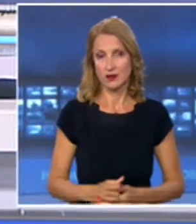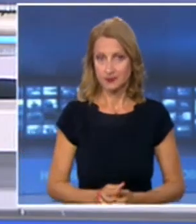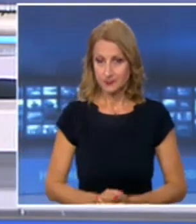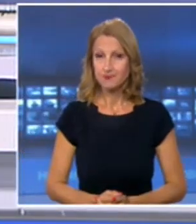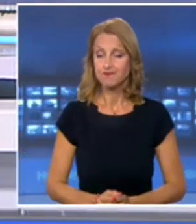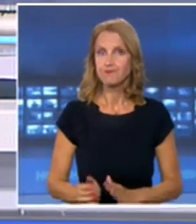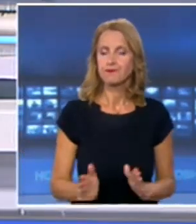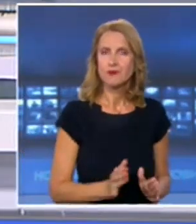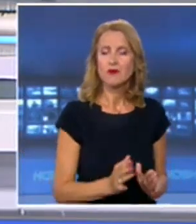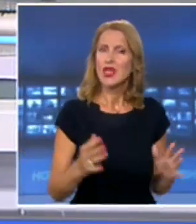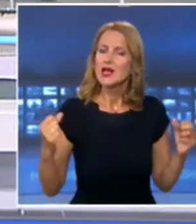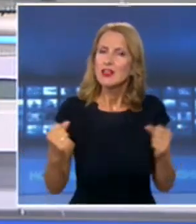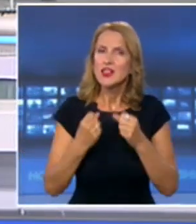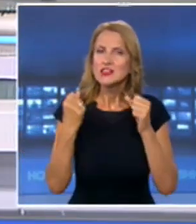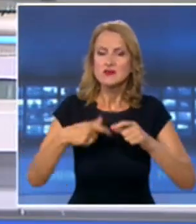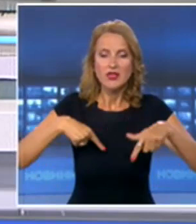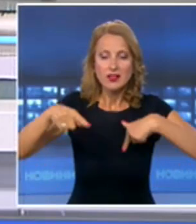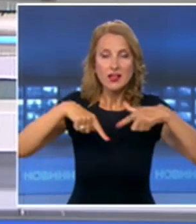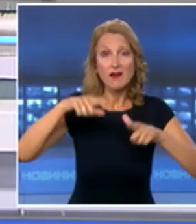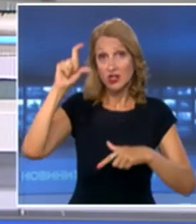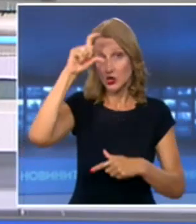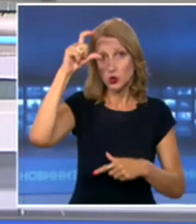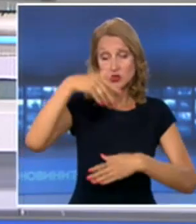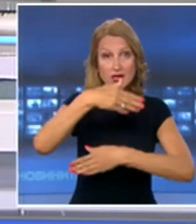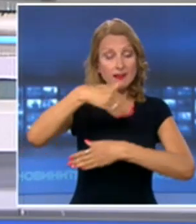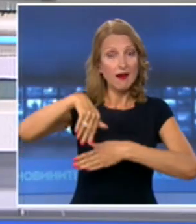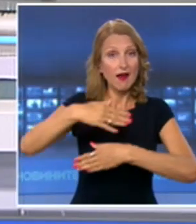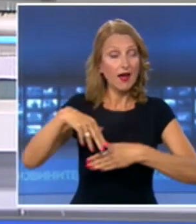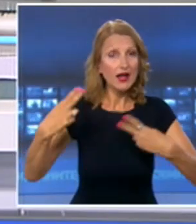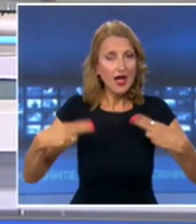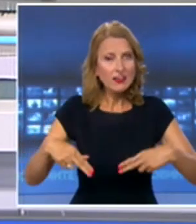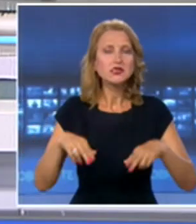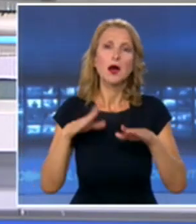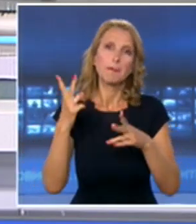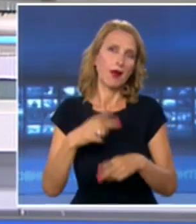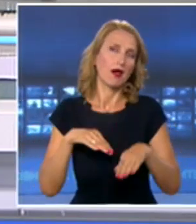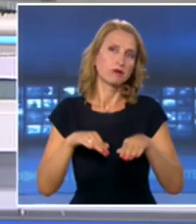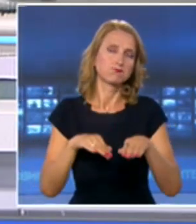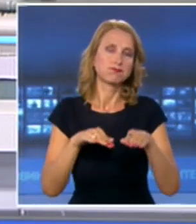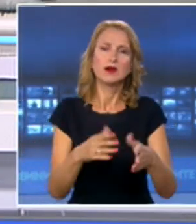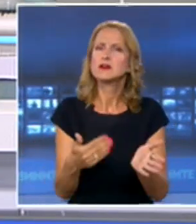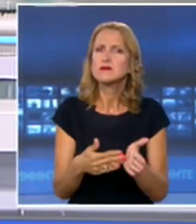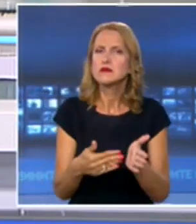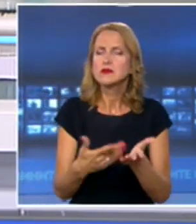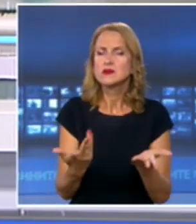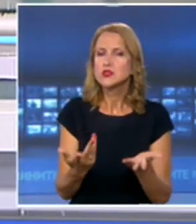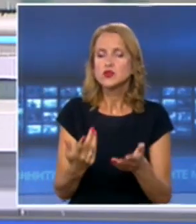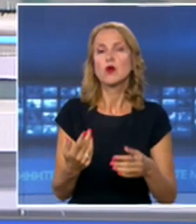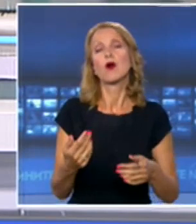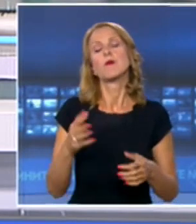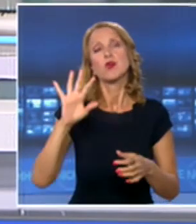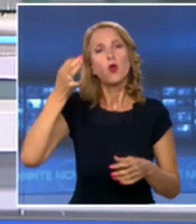Интензивен трафик през турската граница тази сутрин се стигна до изчакване в продължение на часове. Основната причина за задръстванията